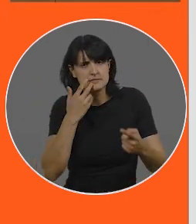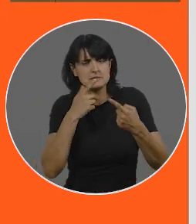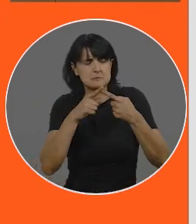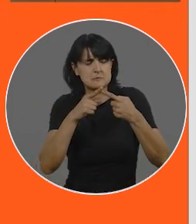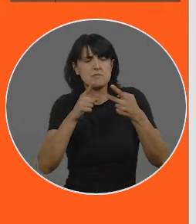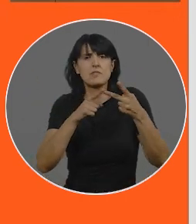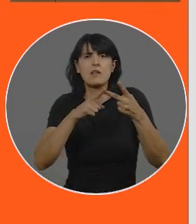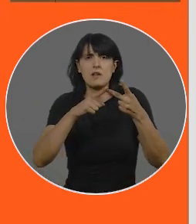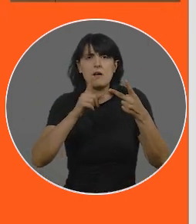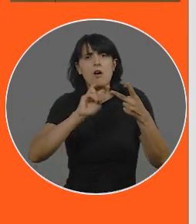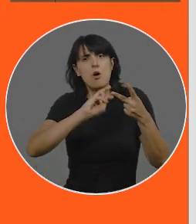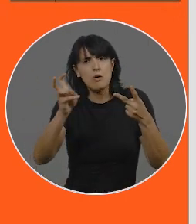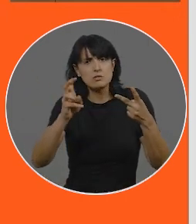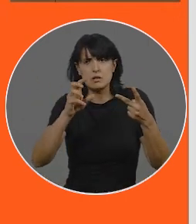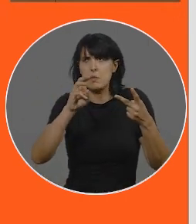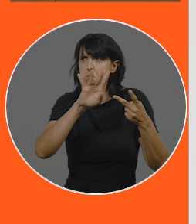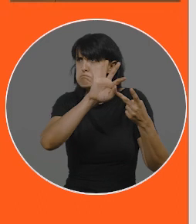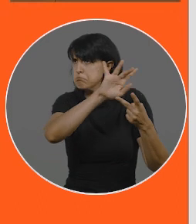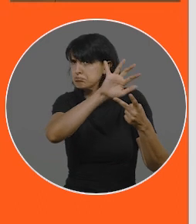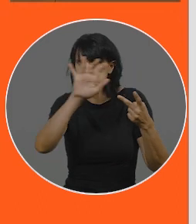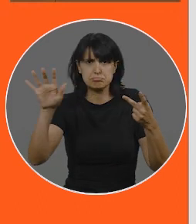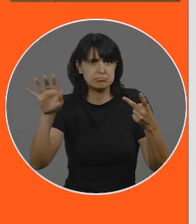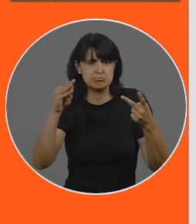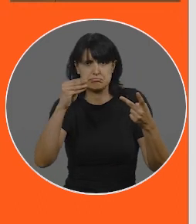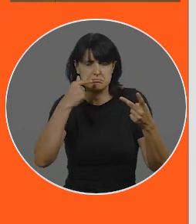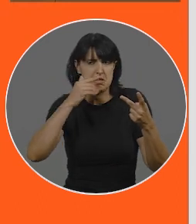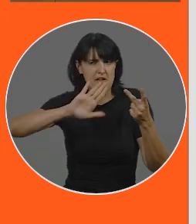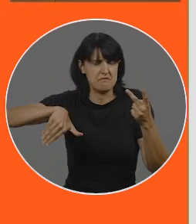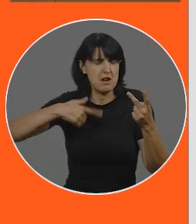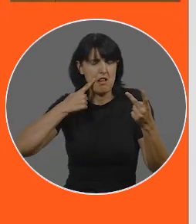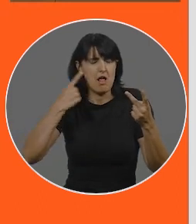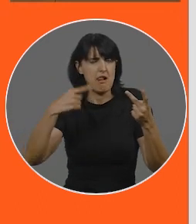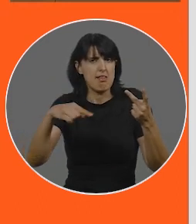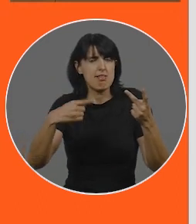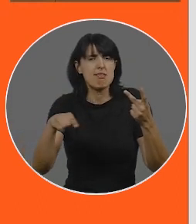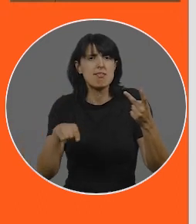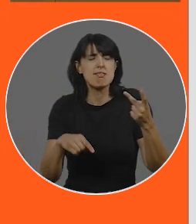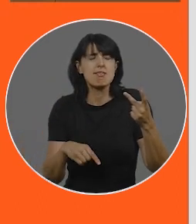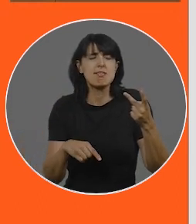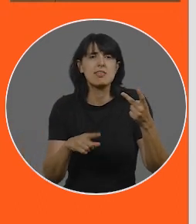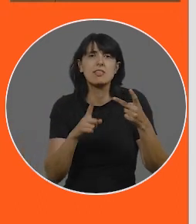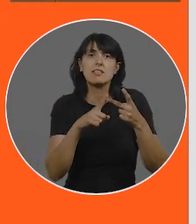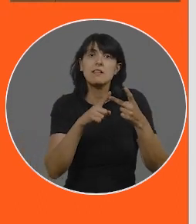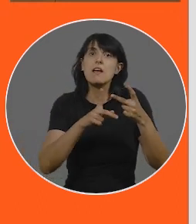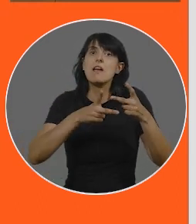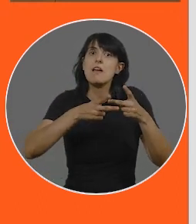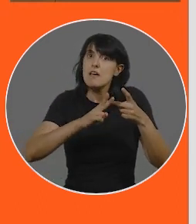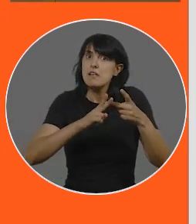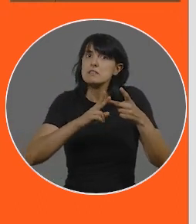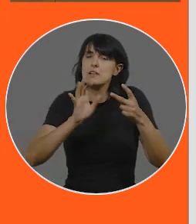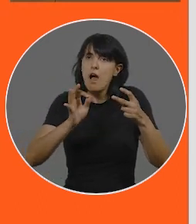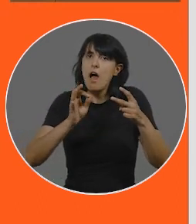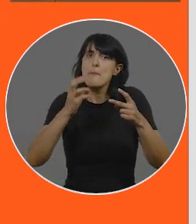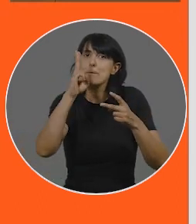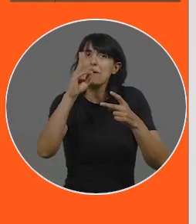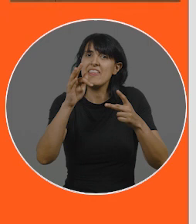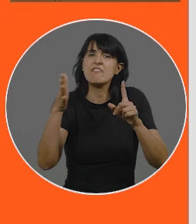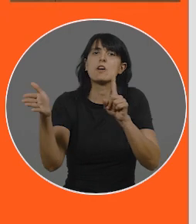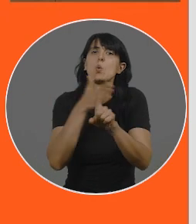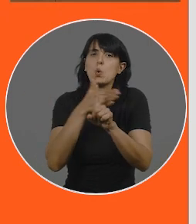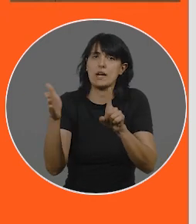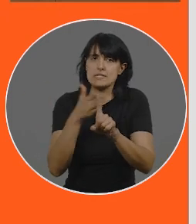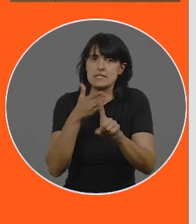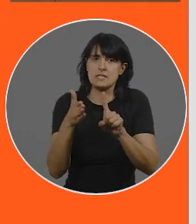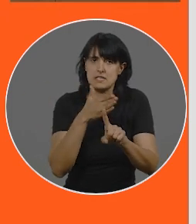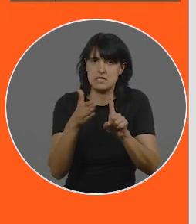aquí l'Acrobat Professional i el PAVE, que ara no recordo les sigles, però estan al final, que és una eina que et permet corregir